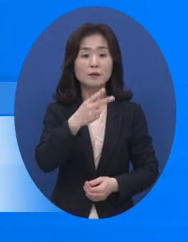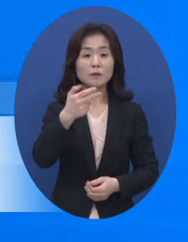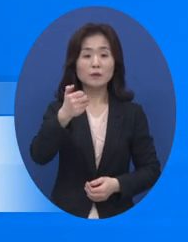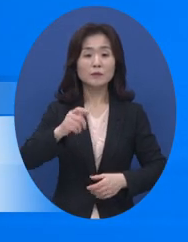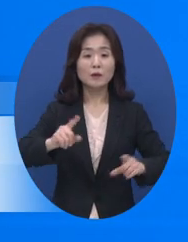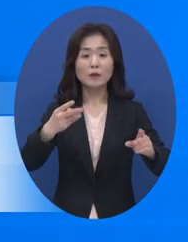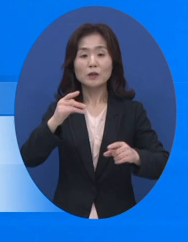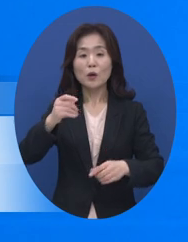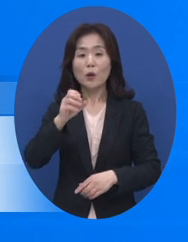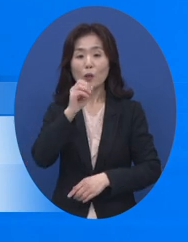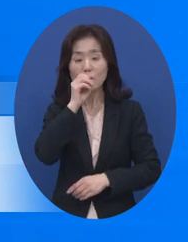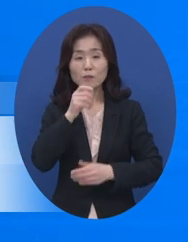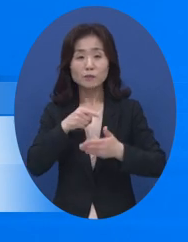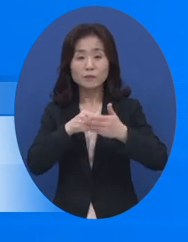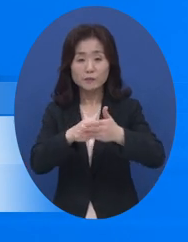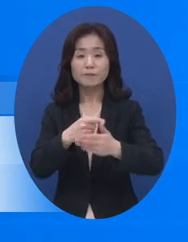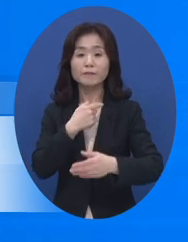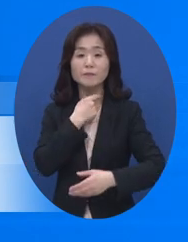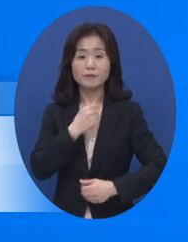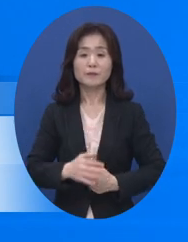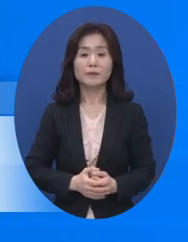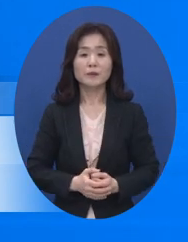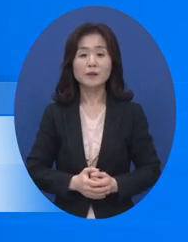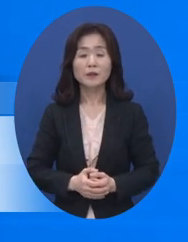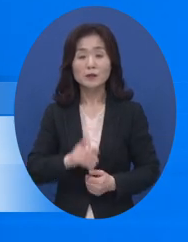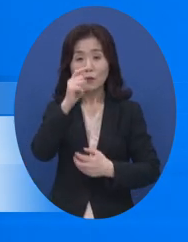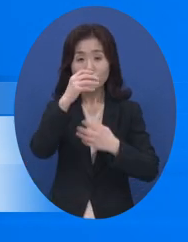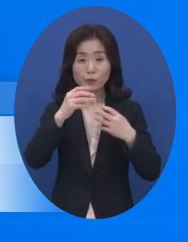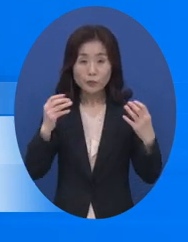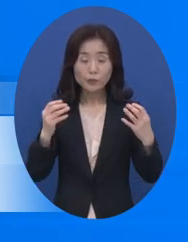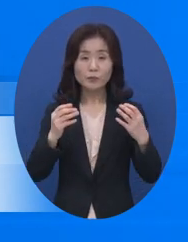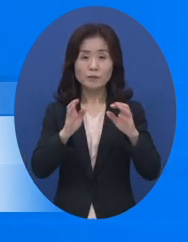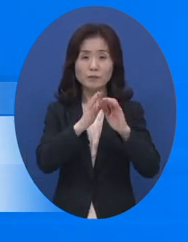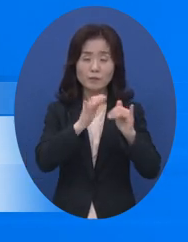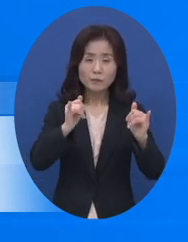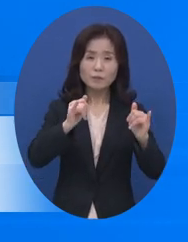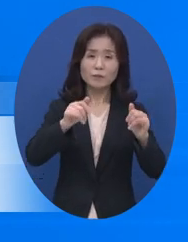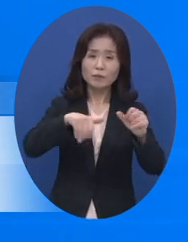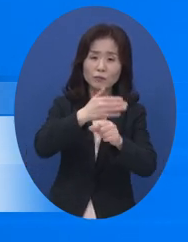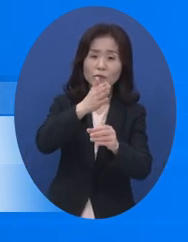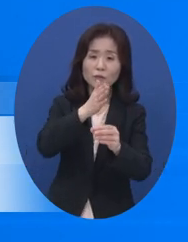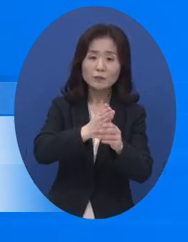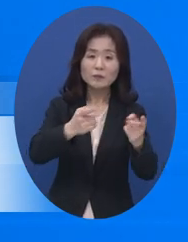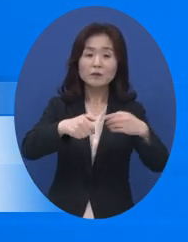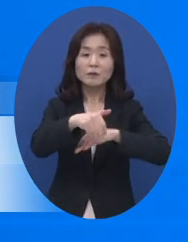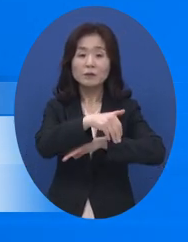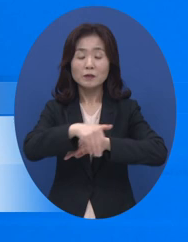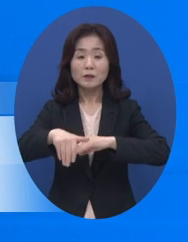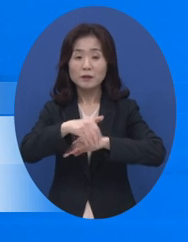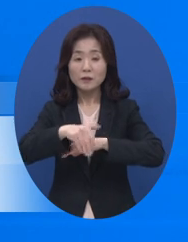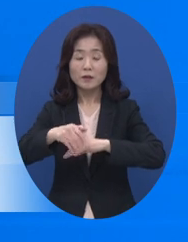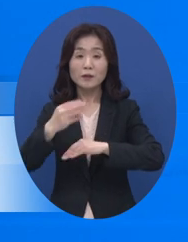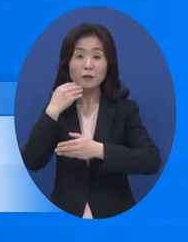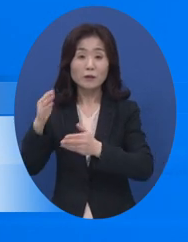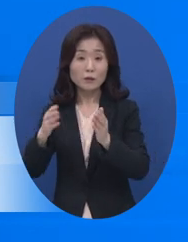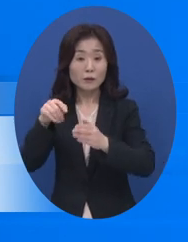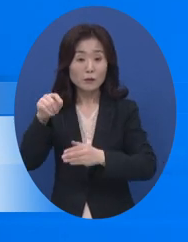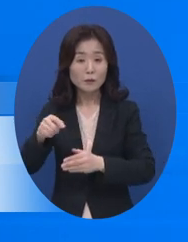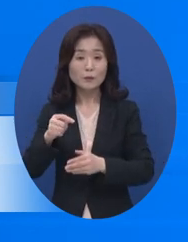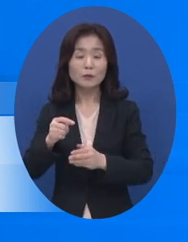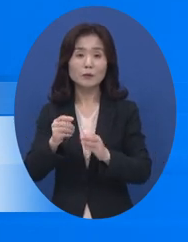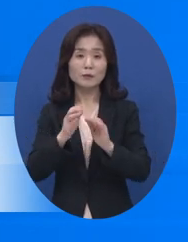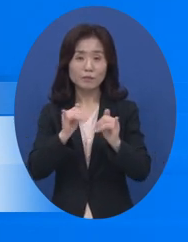판도 중립을 추진해 가겠습니다 아울러 정부 그린 뉴딜 정책의 도 그림 1